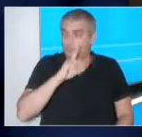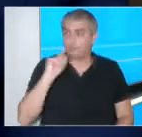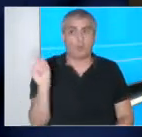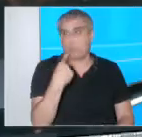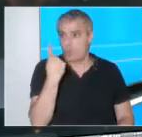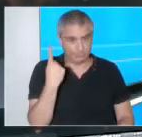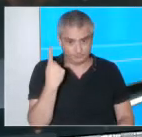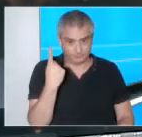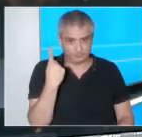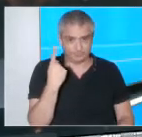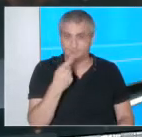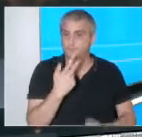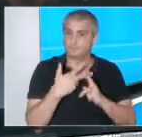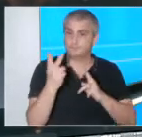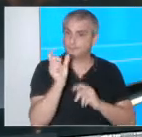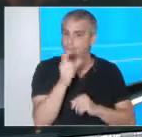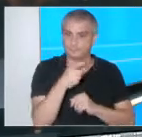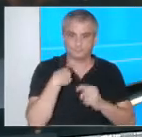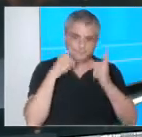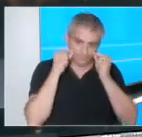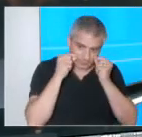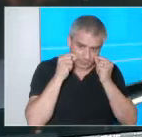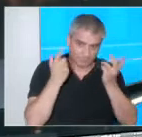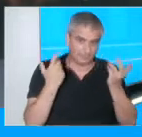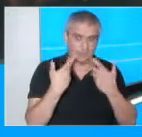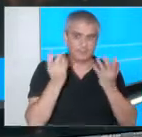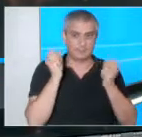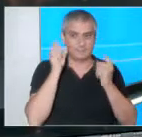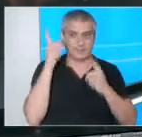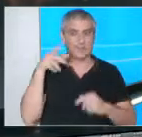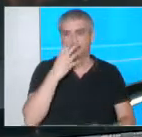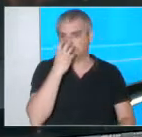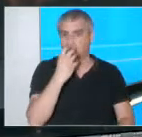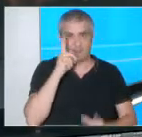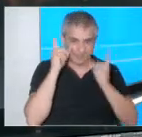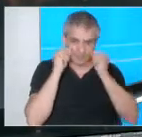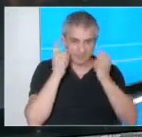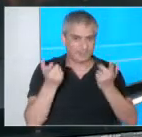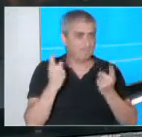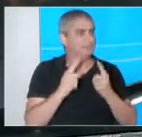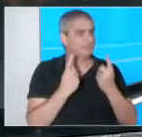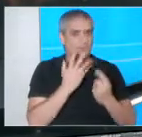כולם. רק מהסין כזה הלכתי להירדם, אז אין פלא שאלקין נרדם. כן, שמע, כן. זה